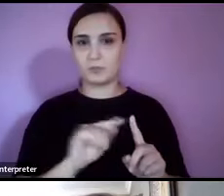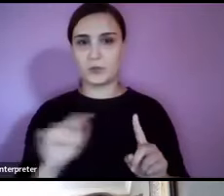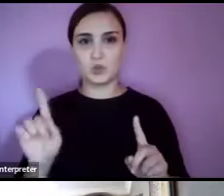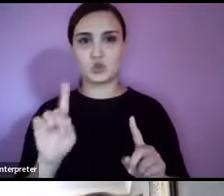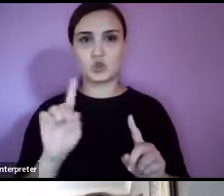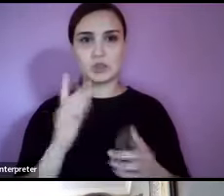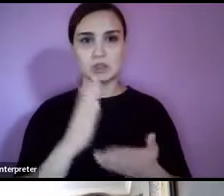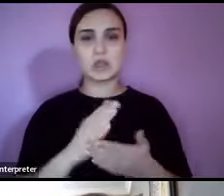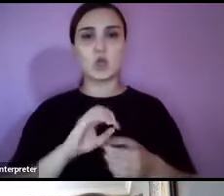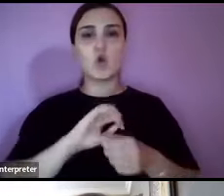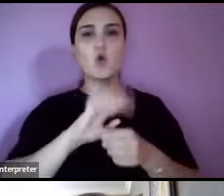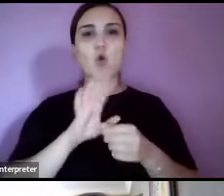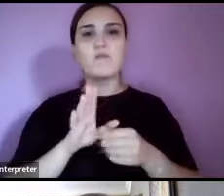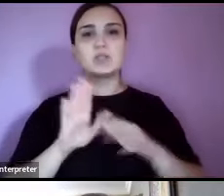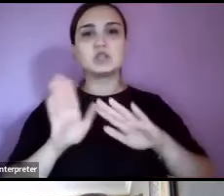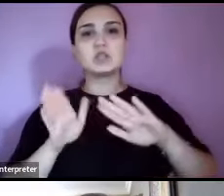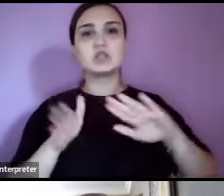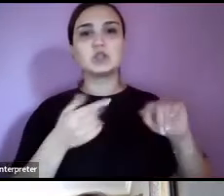ანუ პოსტკოვიდურ